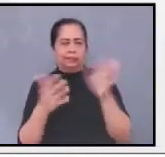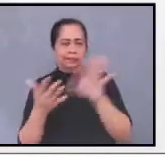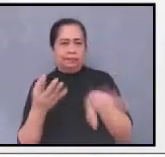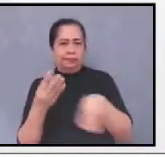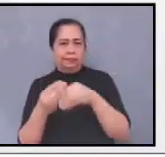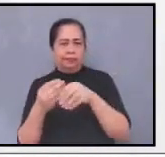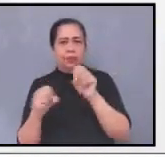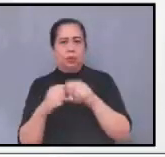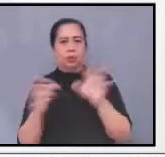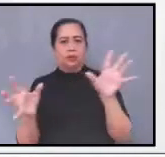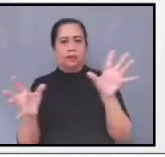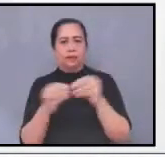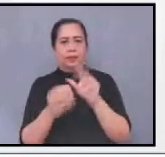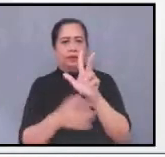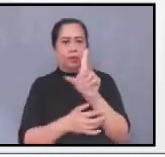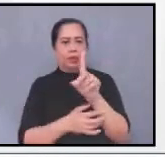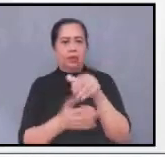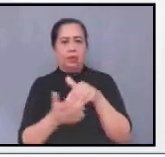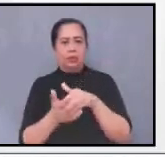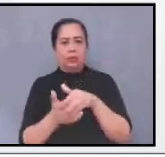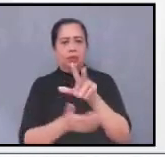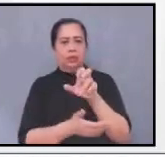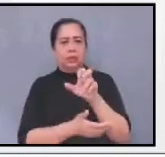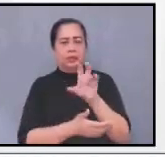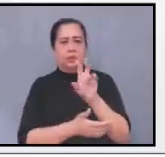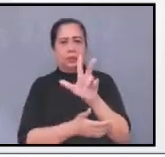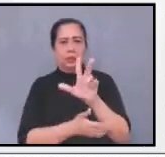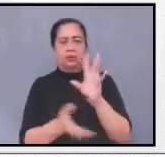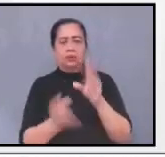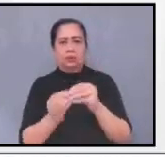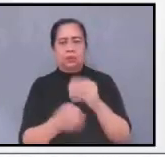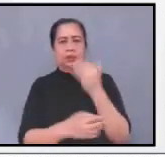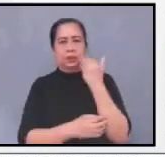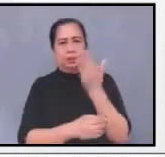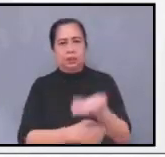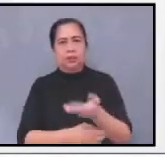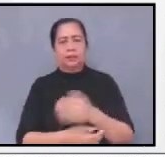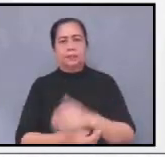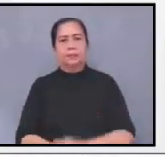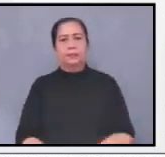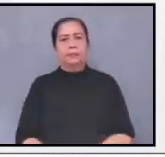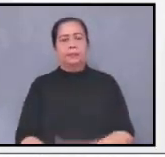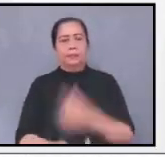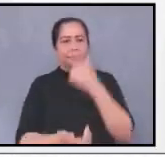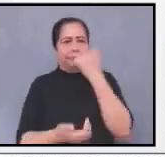51,373 na ang mga namatay dahil sa COVID-19.